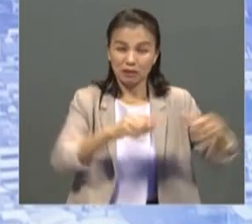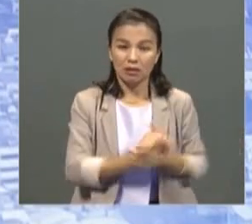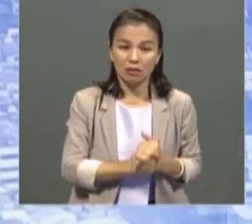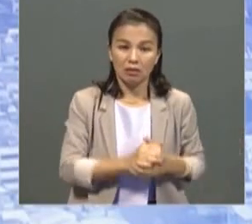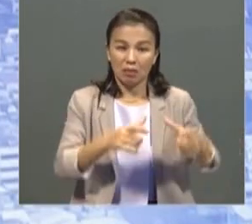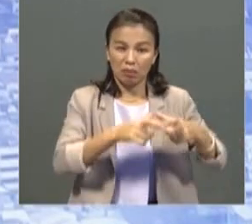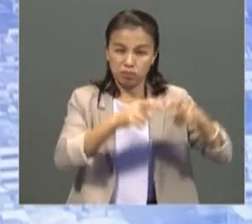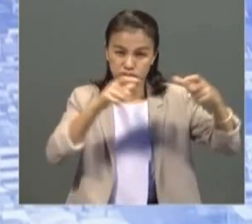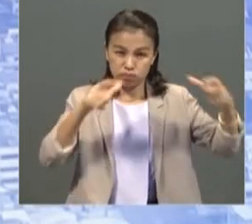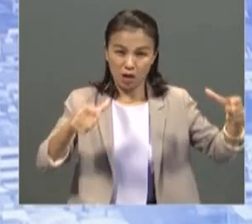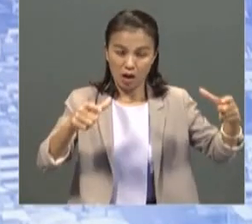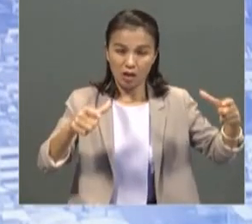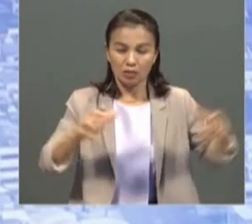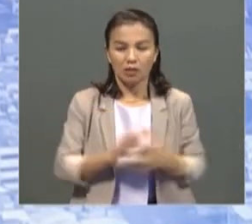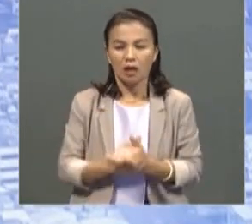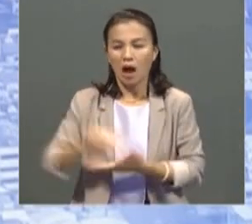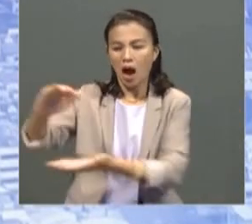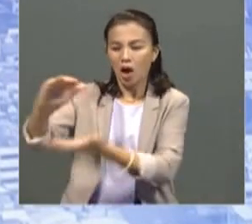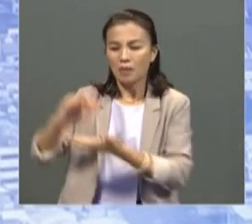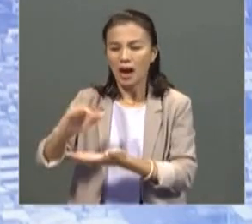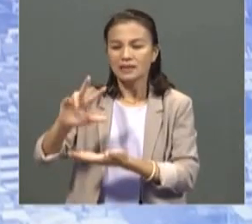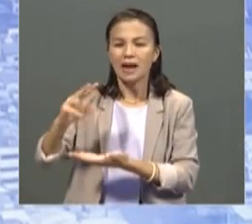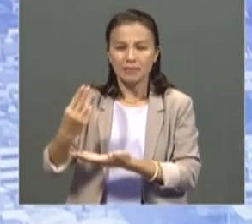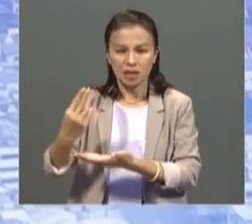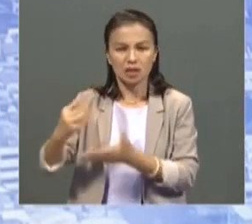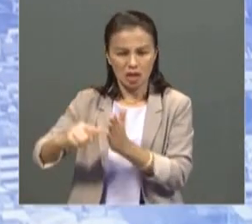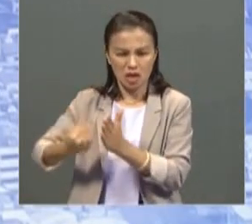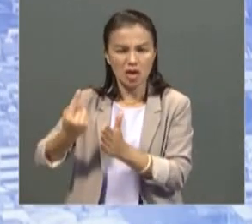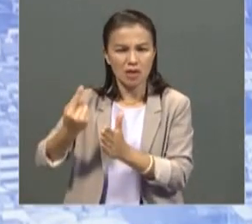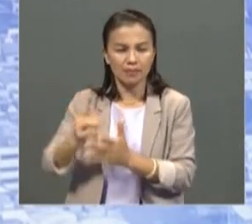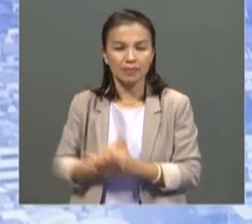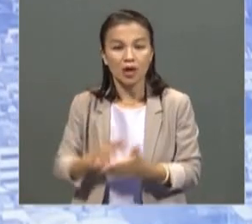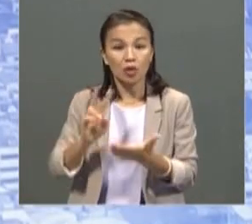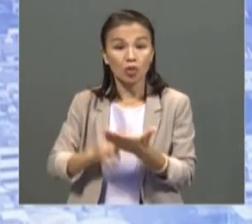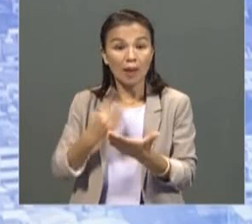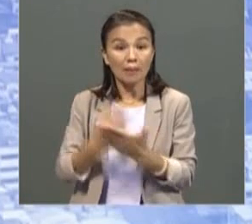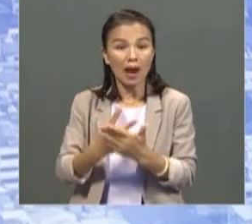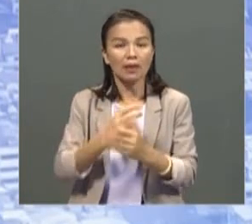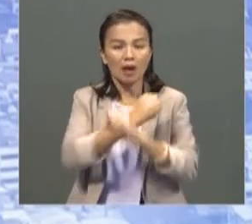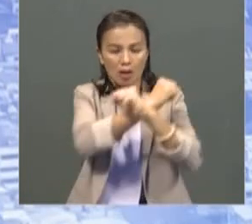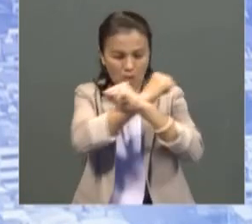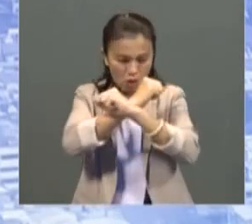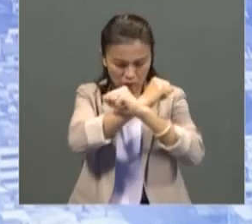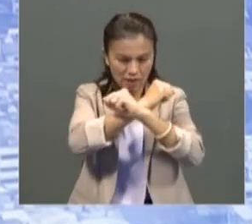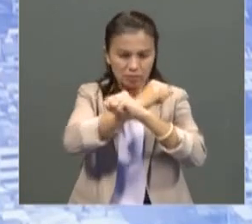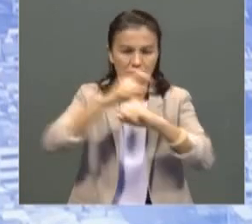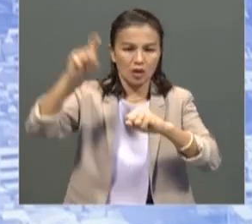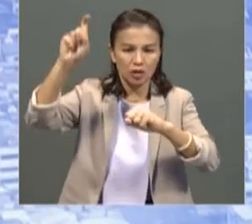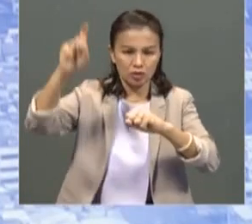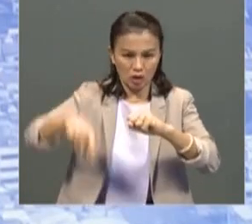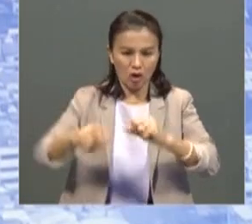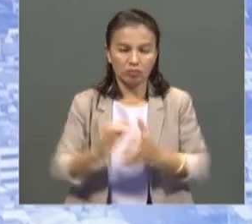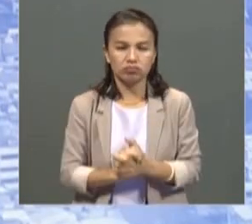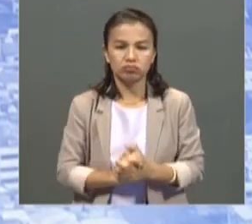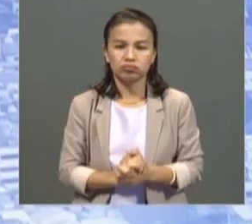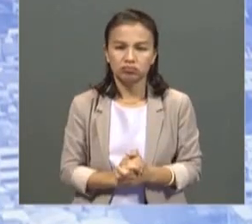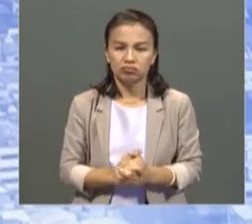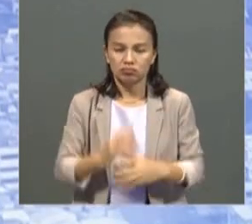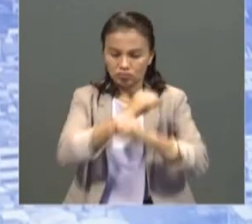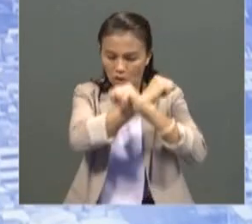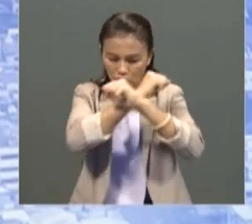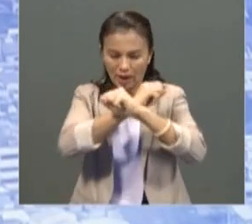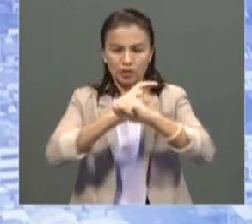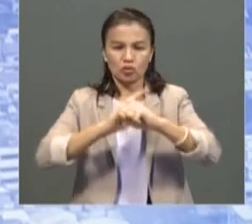ကျွန်တော်တို့နိုင်ငံမှာလူဦးရေအများကြီးရှိတယ်အဲ့တော့ဒီ3000ကျော်လေးထိုးတာနဲ့ယောဂကာကွယ်ဖို့မဖြစ်လာနိုင်သေးပါဘူးဒါကြောင့်မလို့အရေးကြီးတော့